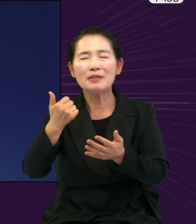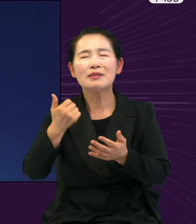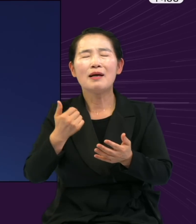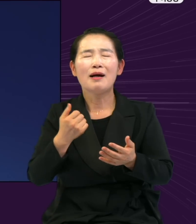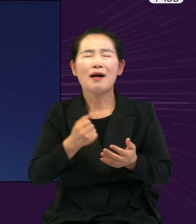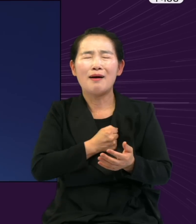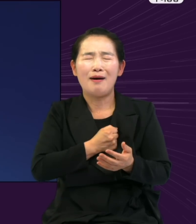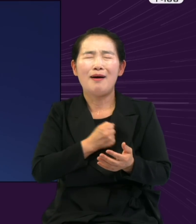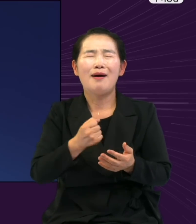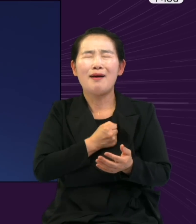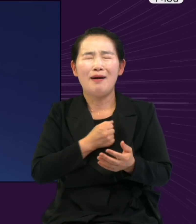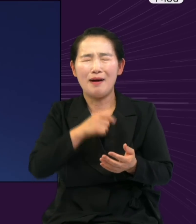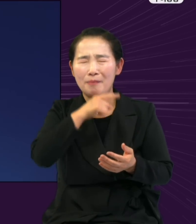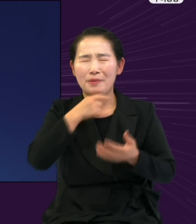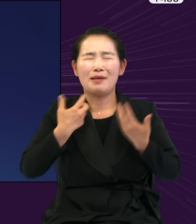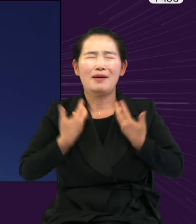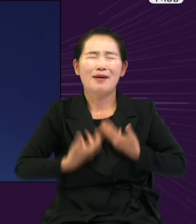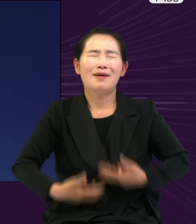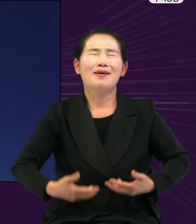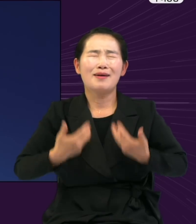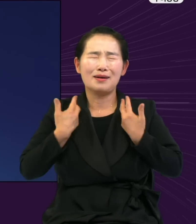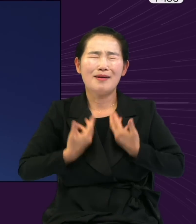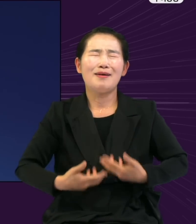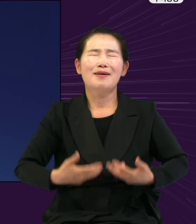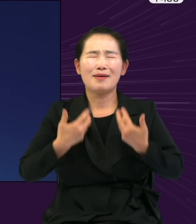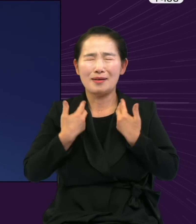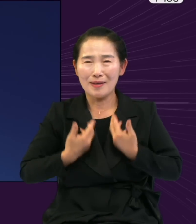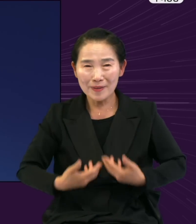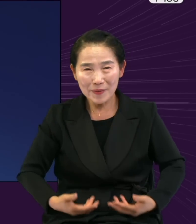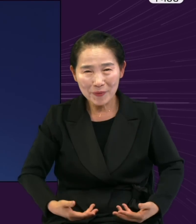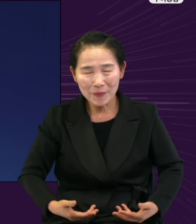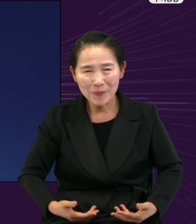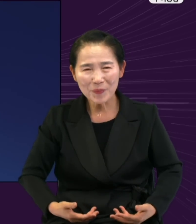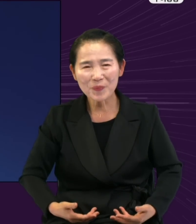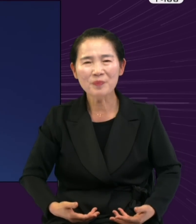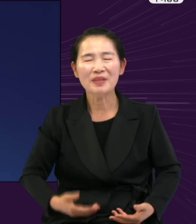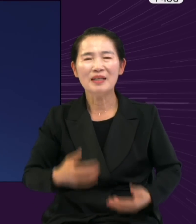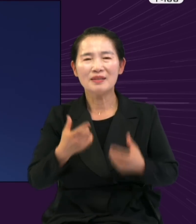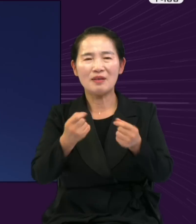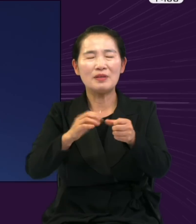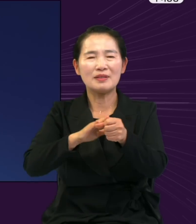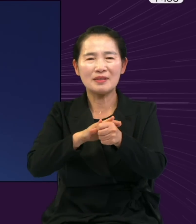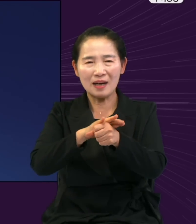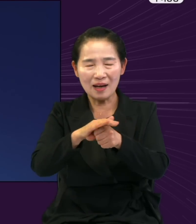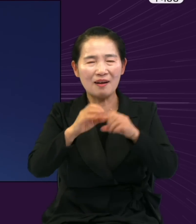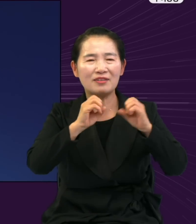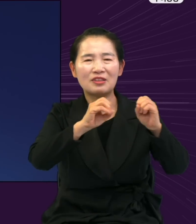사랑한다고 너가 말해줬으면 좋겠다라고 저에게 부탁하시는 겁니다.